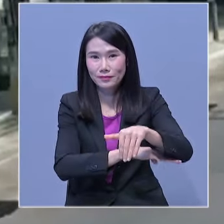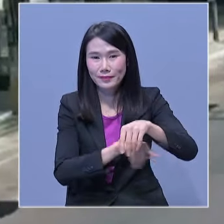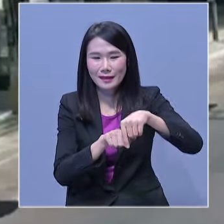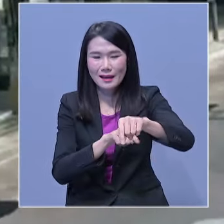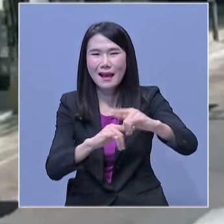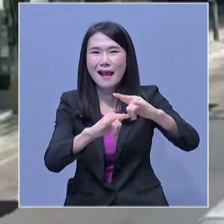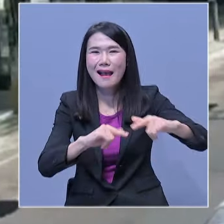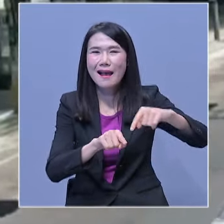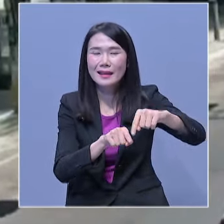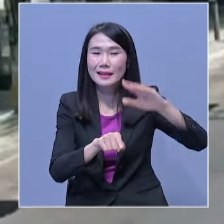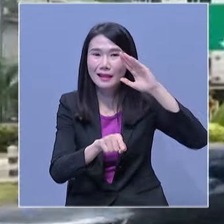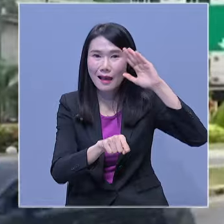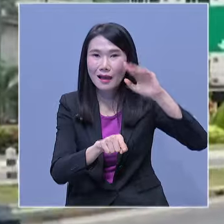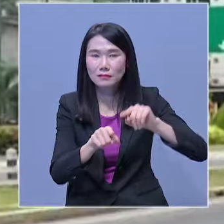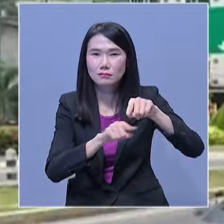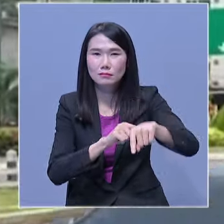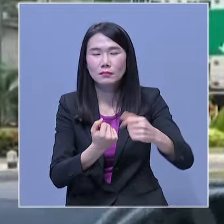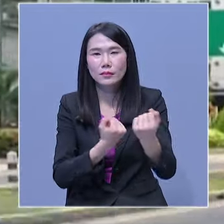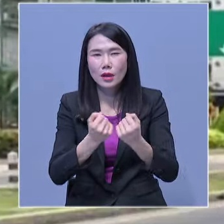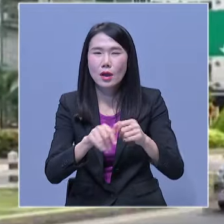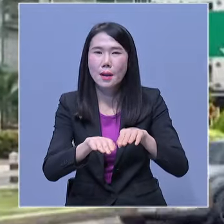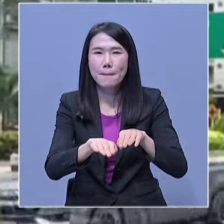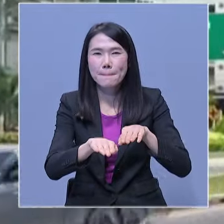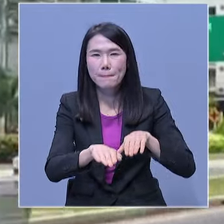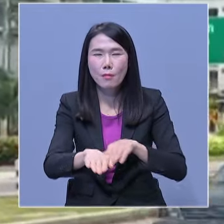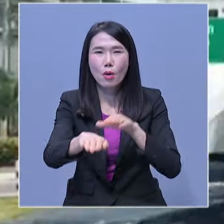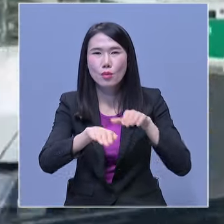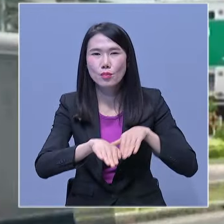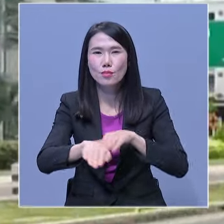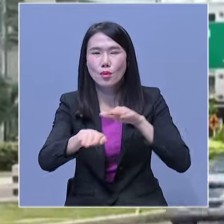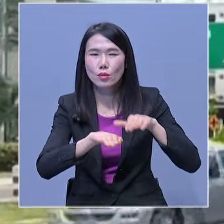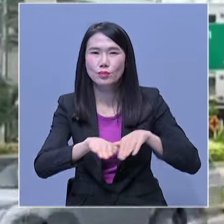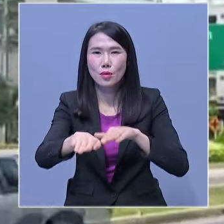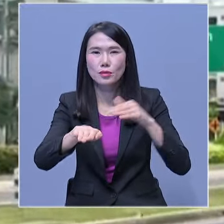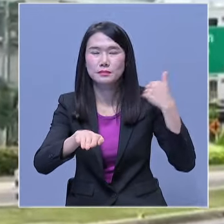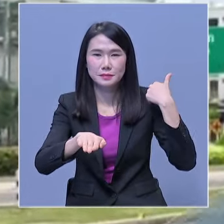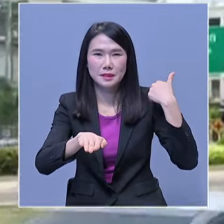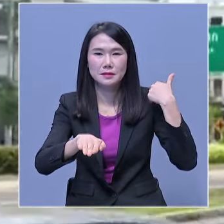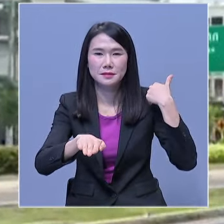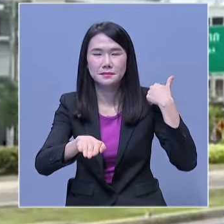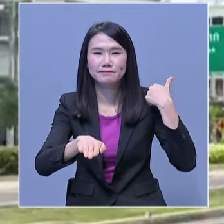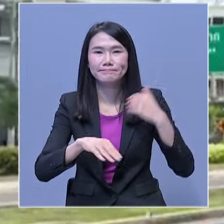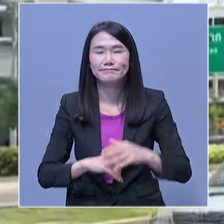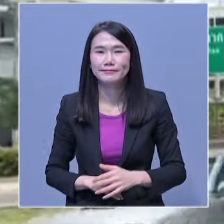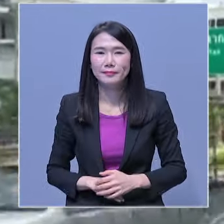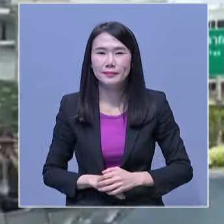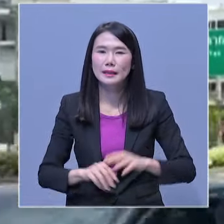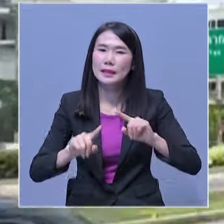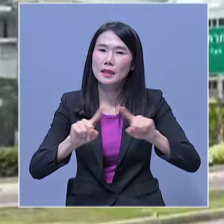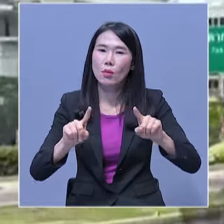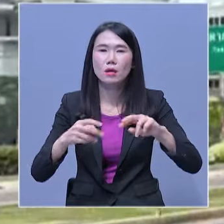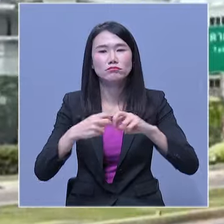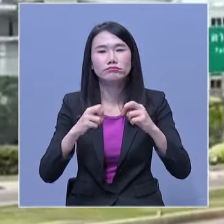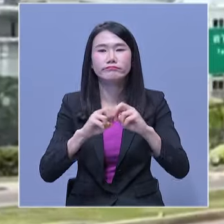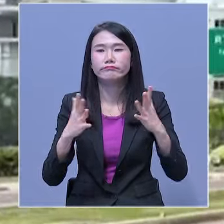ประวัตินครสวรรค์การจราจรก็มีการชะลอตัวในช่วงทางตัดหรือทางแยกสัญญาณไฟเพียงเล็กน้อยแต่ก็ไม่มีปัญหา